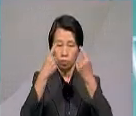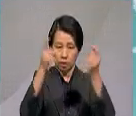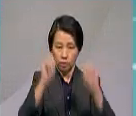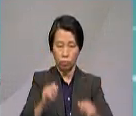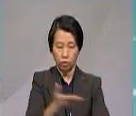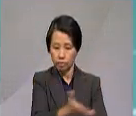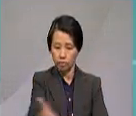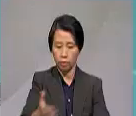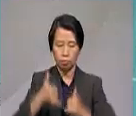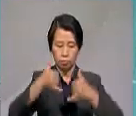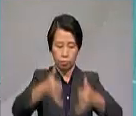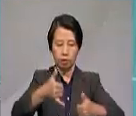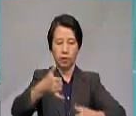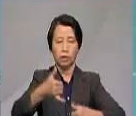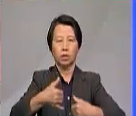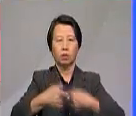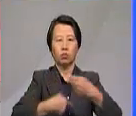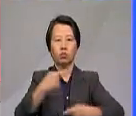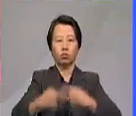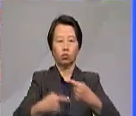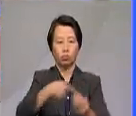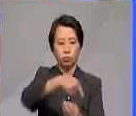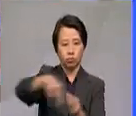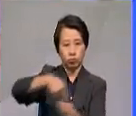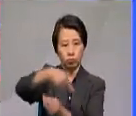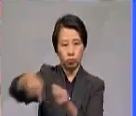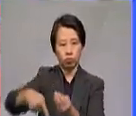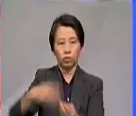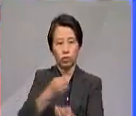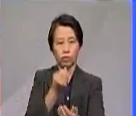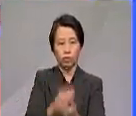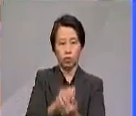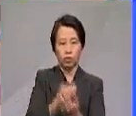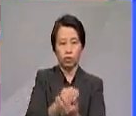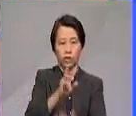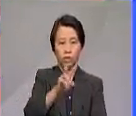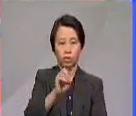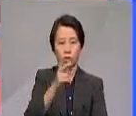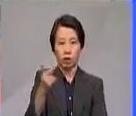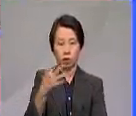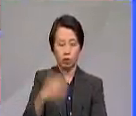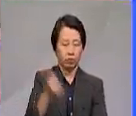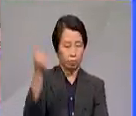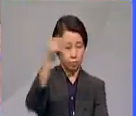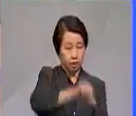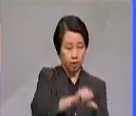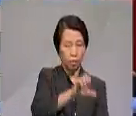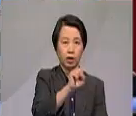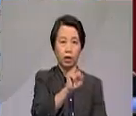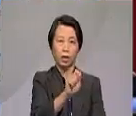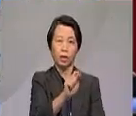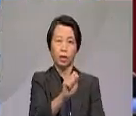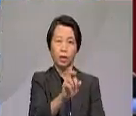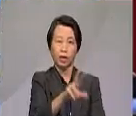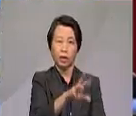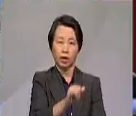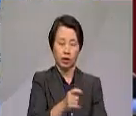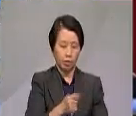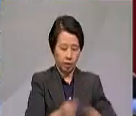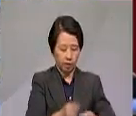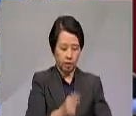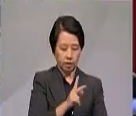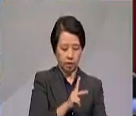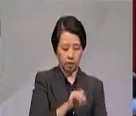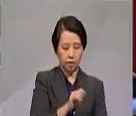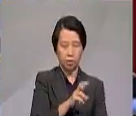mereka menerima piala pusingan dan wang tunai RM20,000 selepas menumpaskan pasukan Satria yang dikendalikan Kian Kiat.